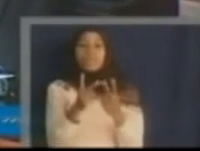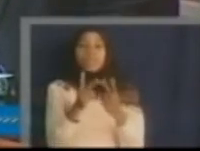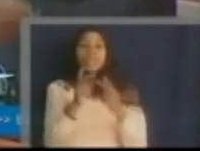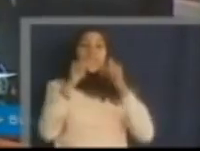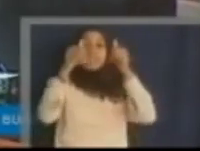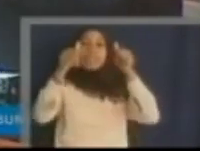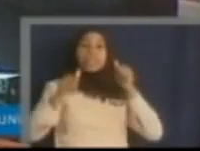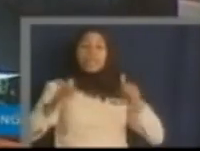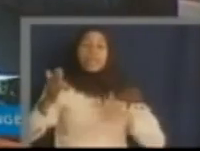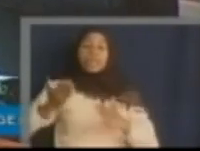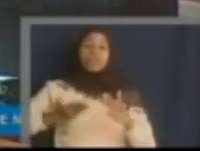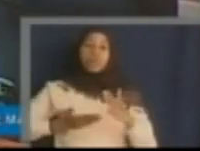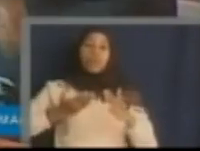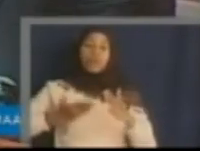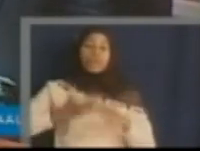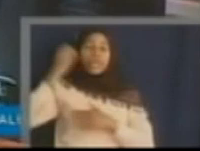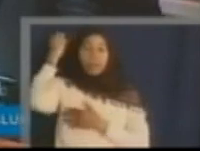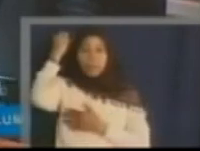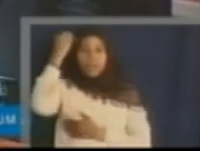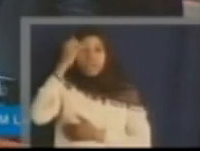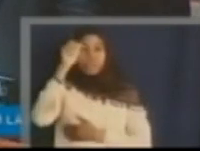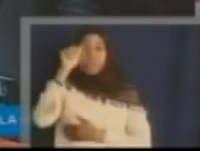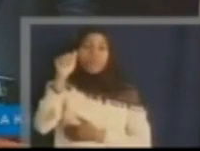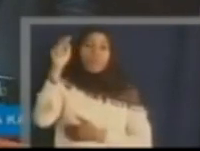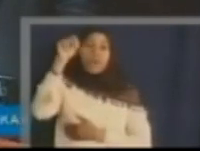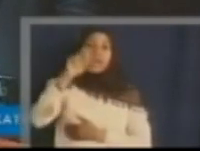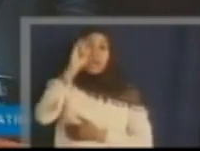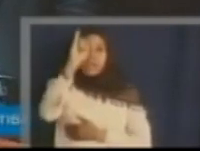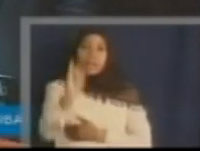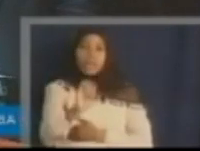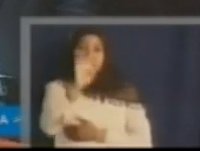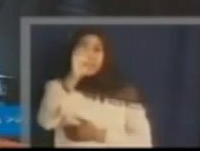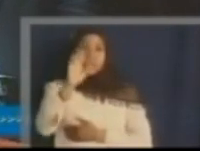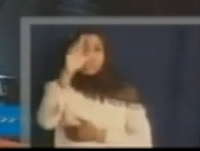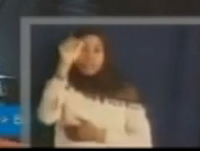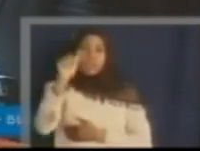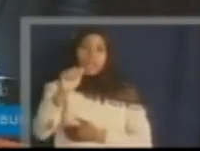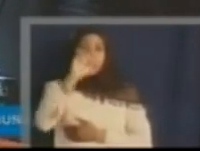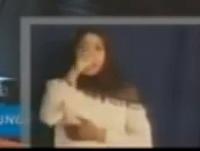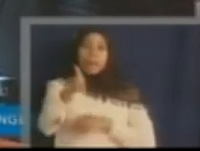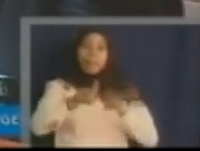mheshimiwa Angela Kairuki ambao ni ndugu Martin Mloka Masinde,